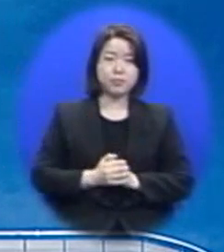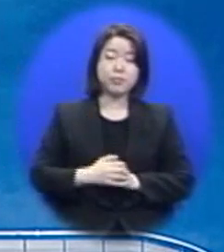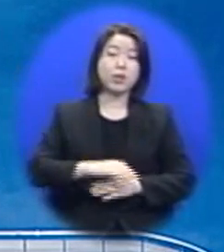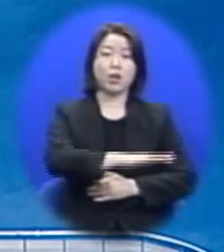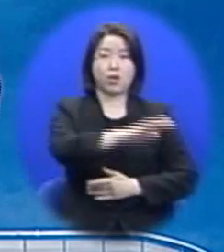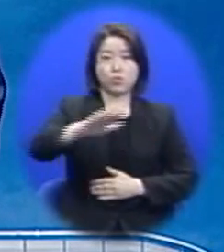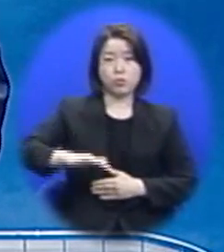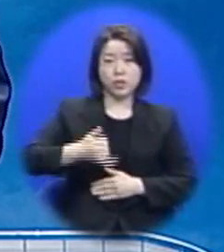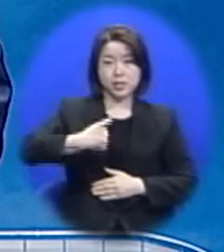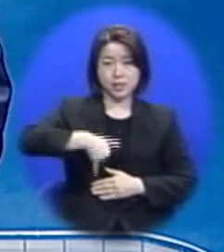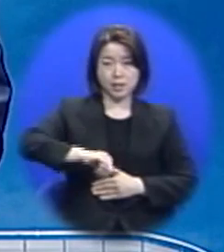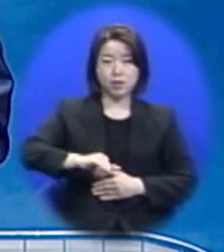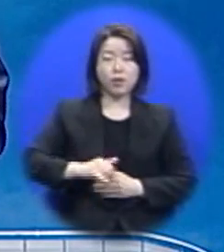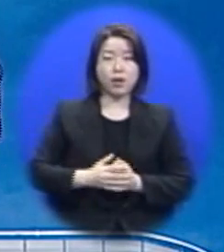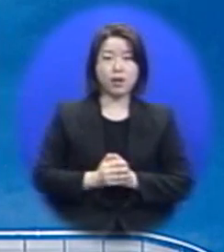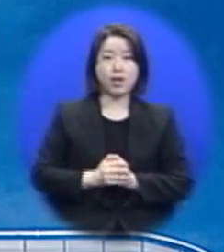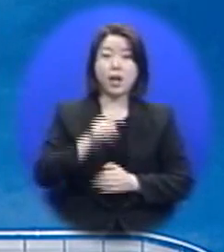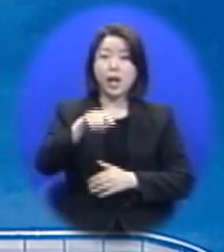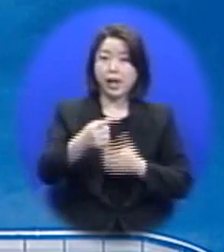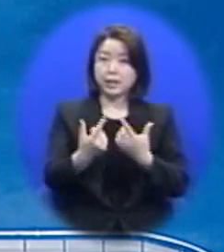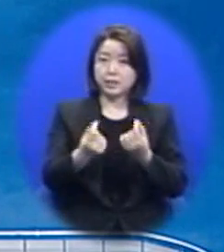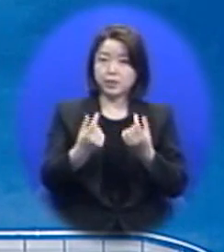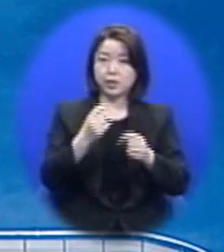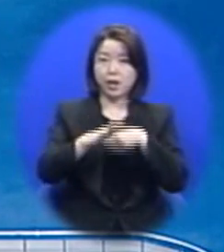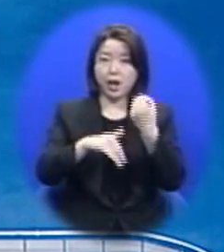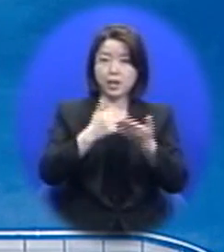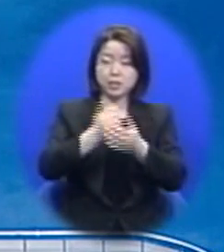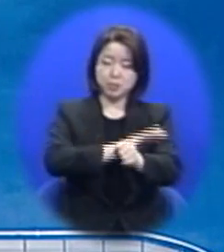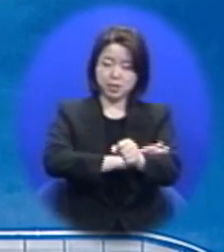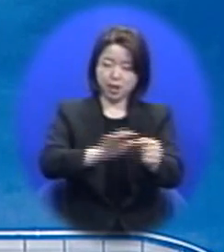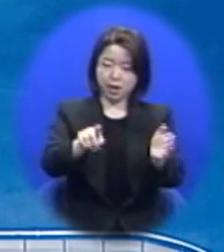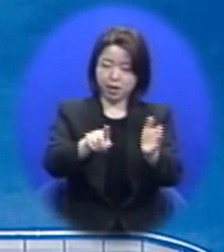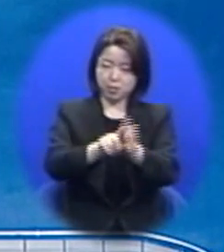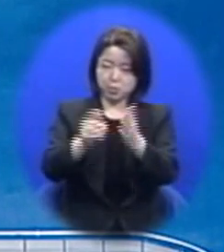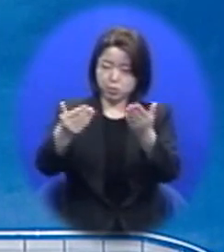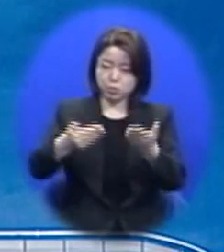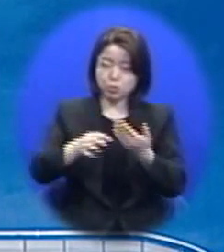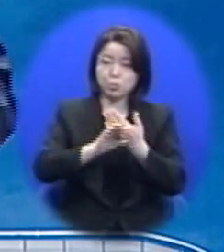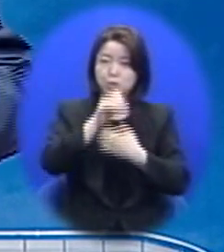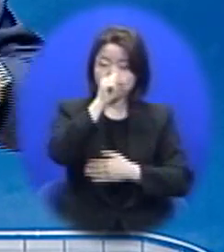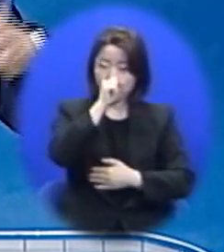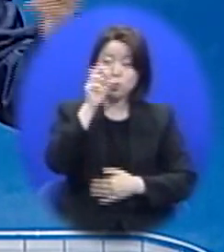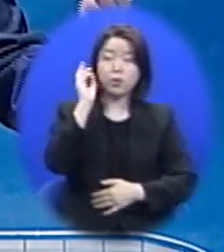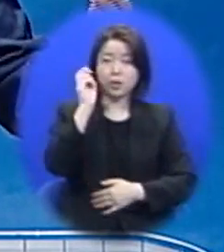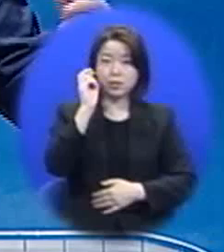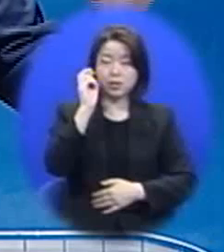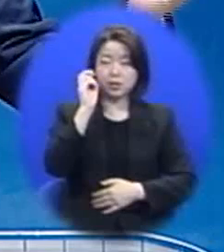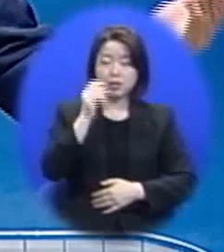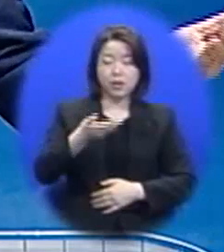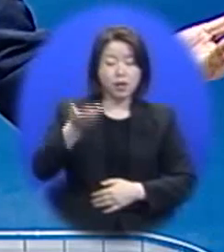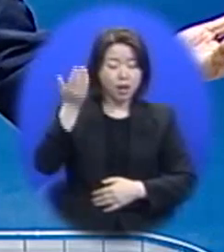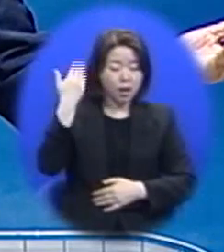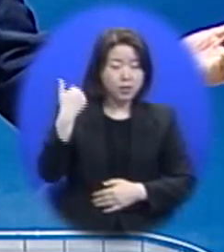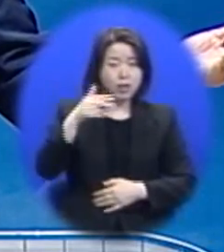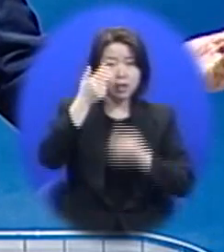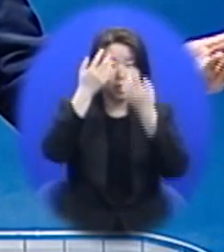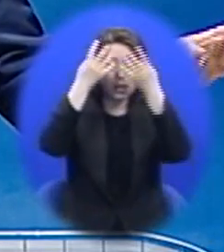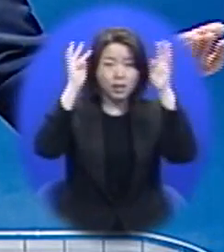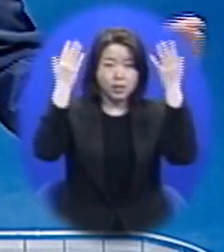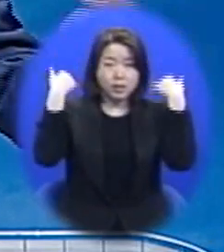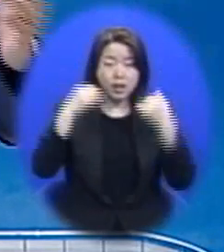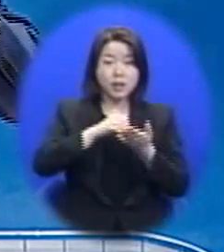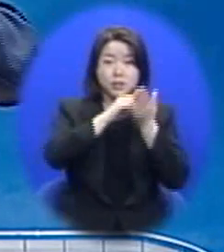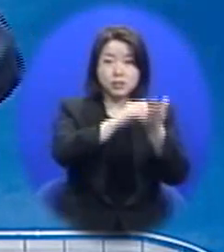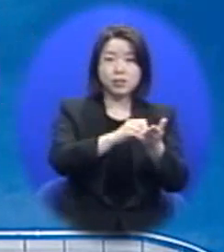우리의 자녀들이 그렇게 하나님을 잘 믿어줬으면 좋겠는데 전에는 대학만 들어가도 교회를 떠난다 그러던